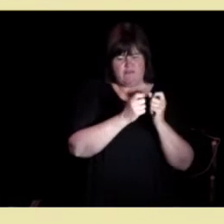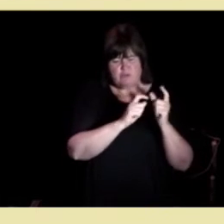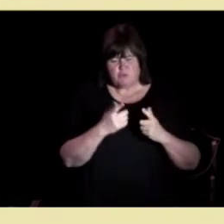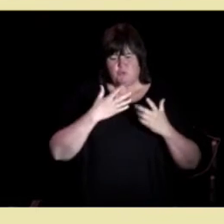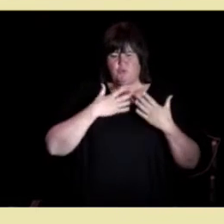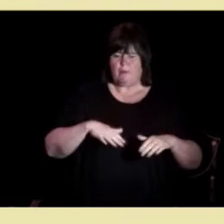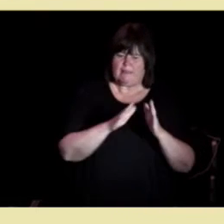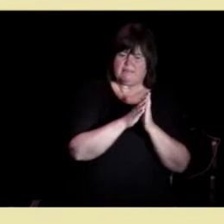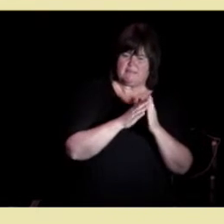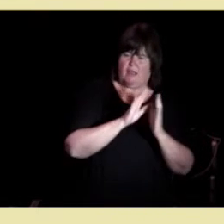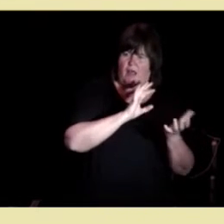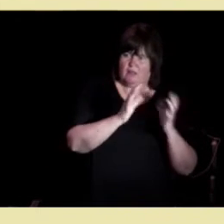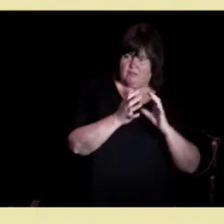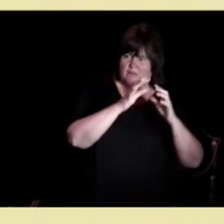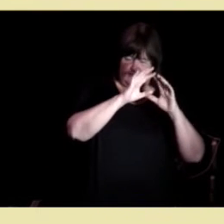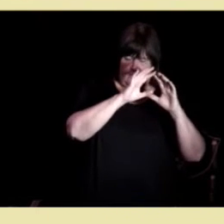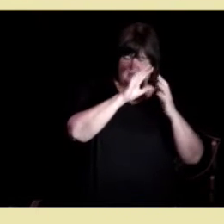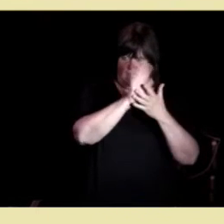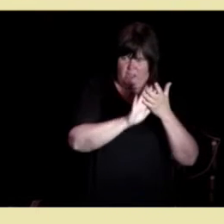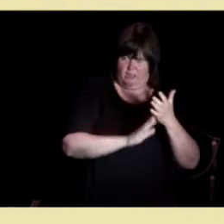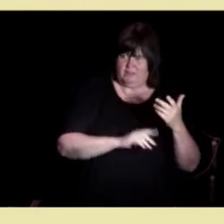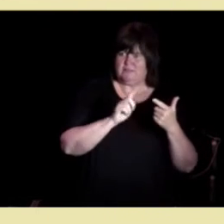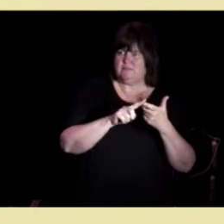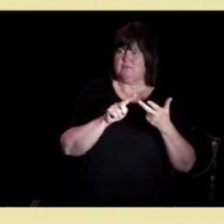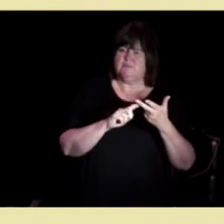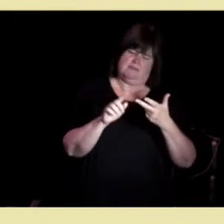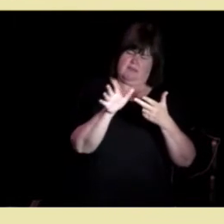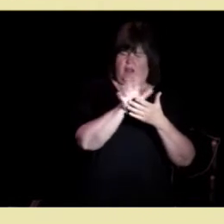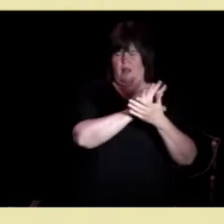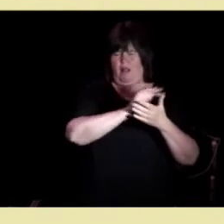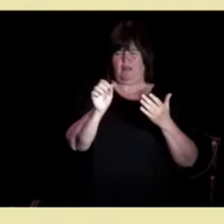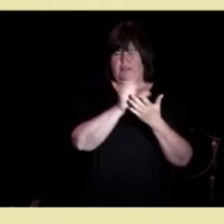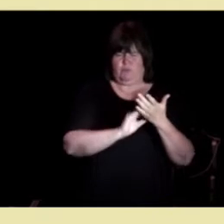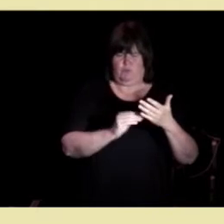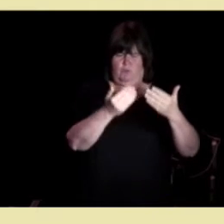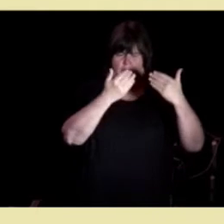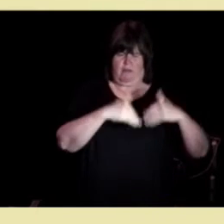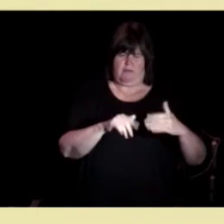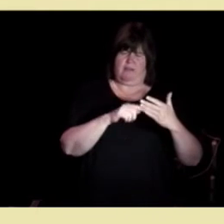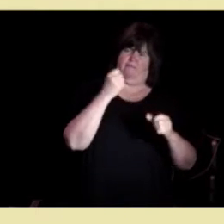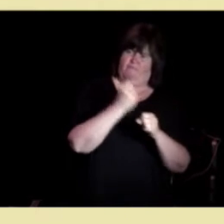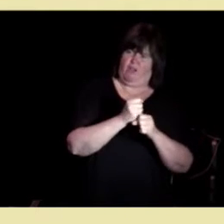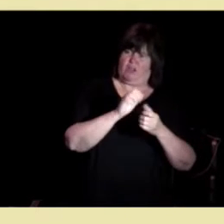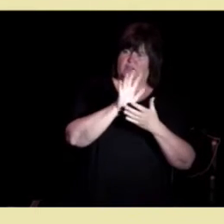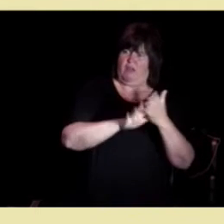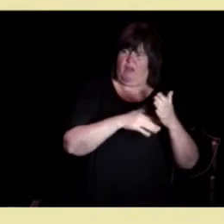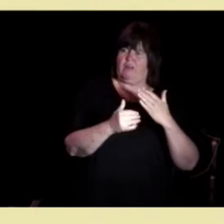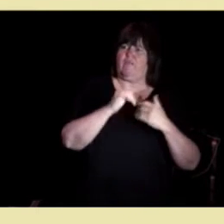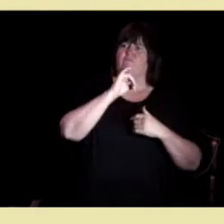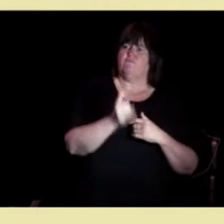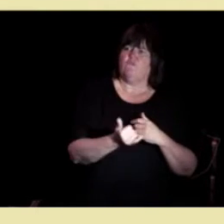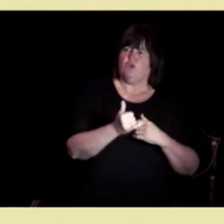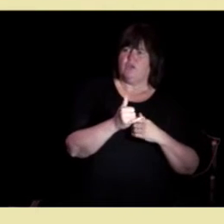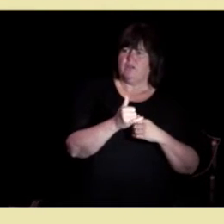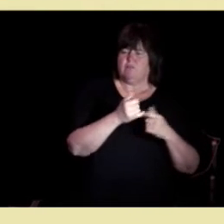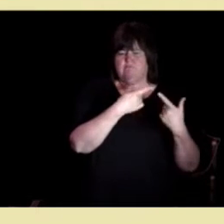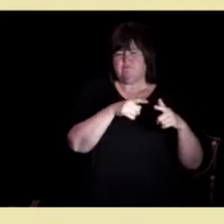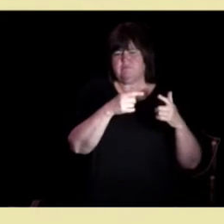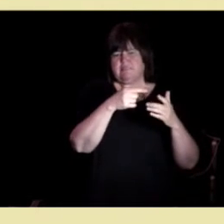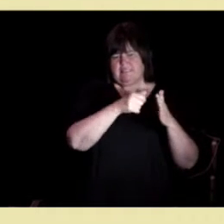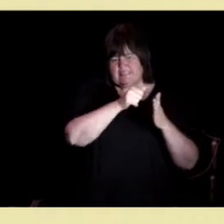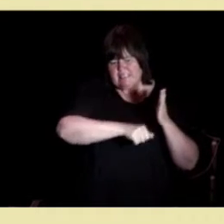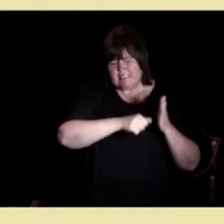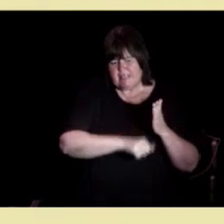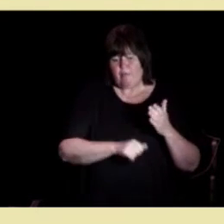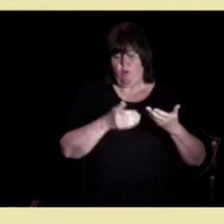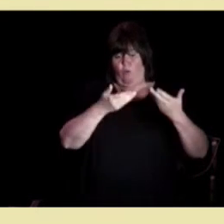full rapport med alle resultater, for faktaark for hvert enkelt inngrep, og med datagrunnlaget for de som ønsker å se